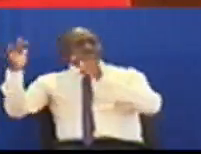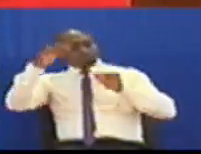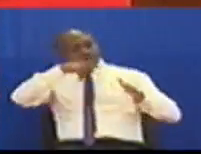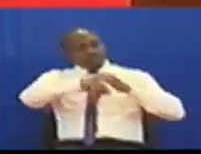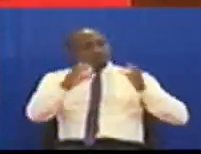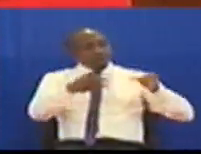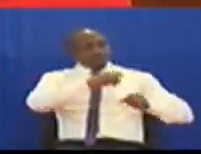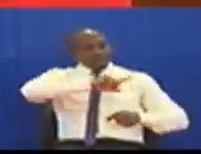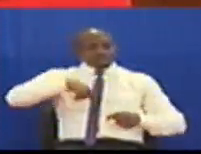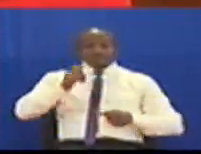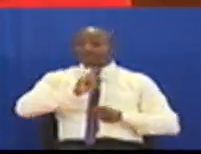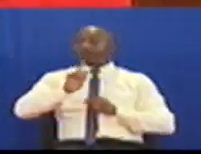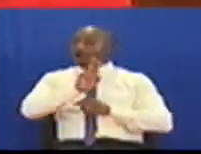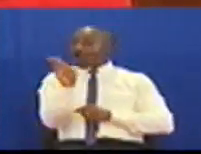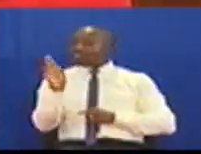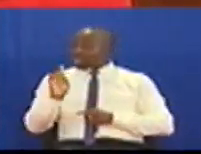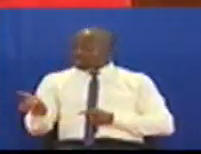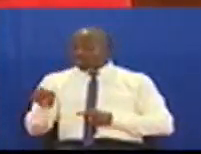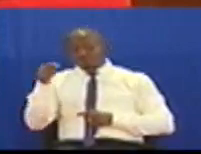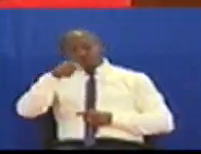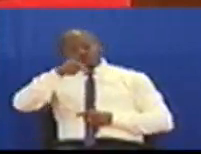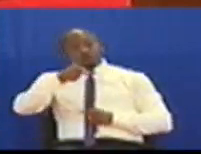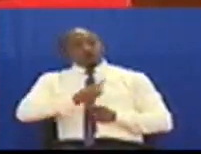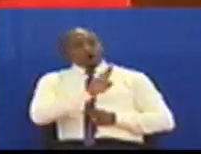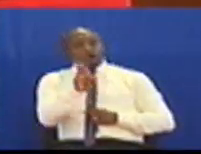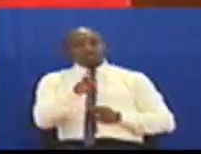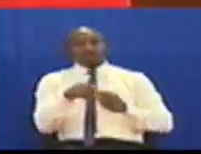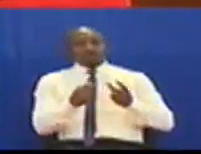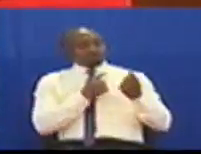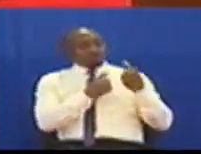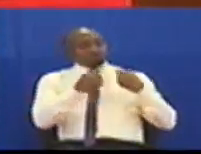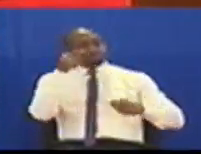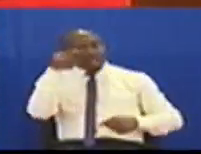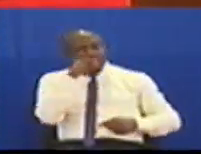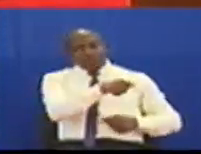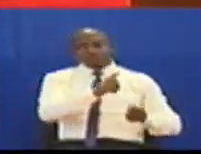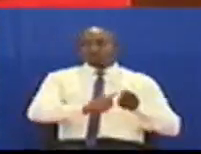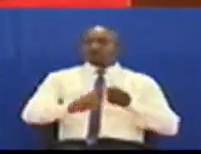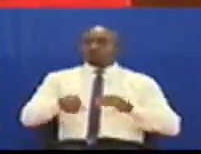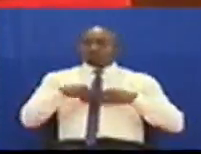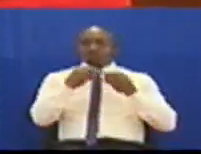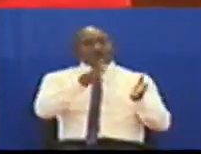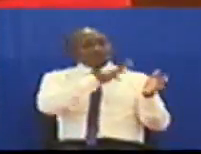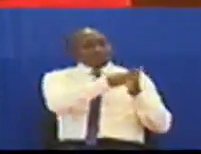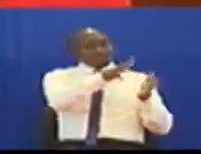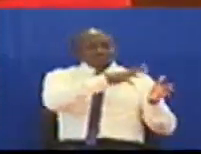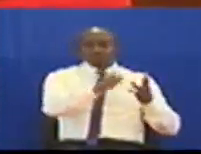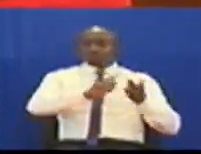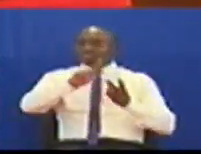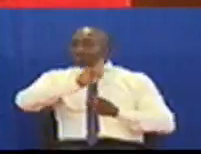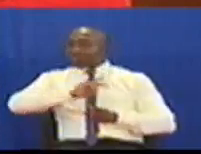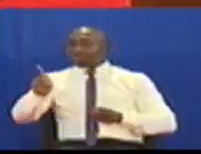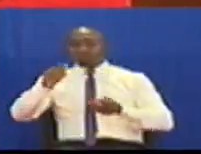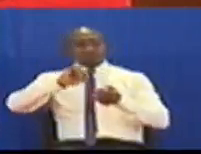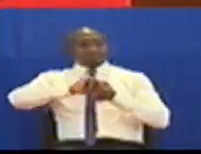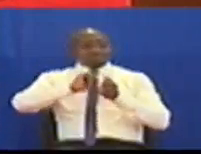kama kutakuwa kuna hoja, basi hoja ile inazungumzwa pale na inatolewa maelezo, na kama kulikuwa kuna